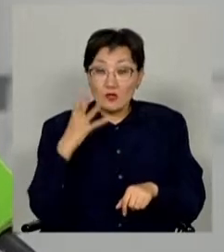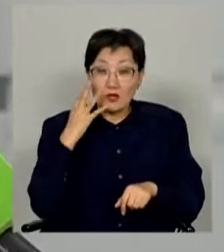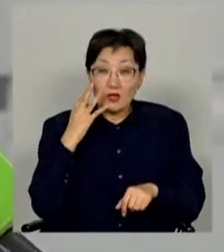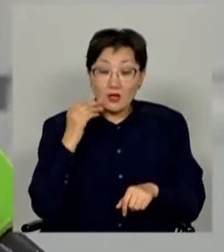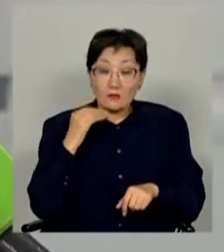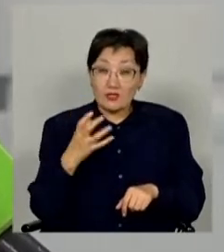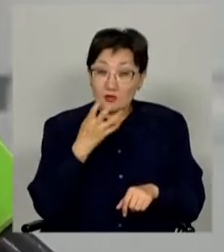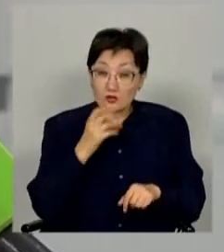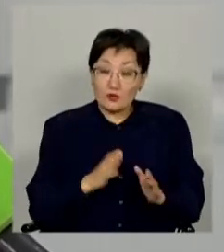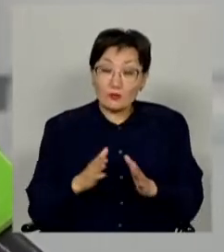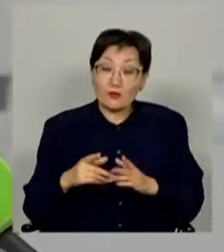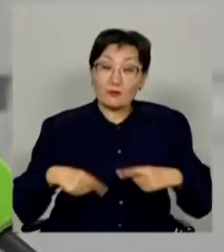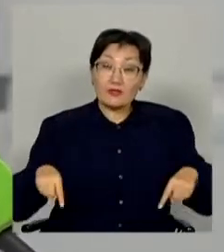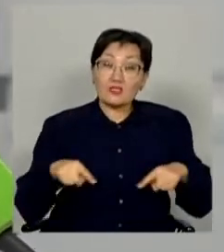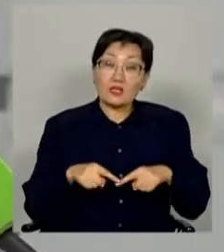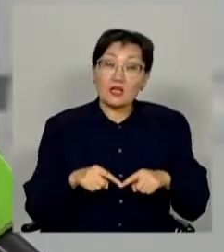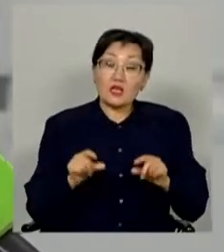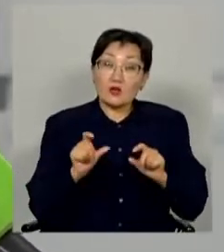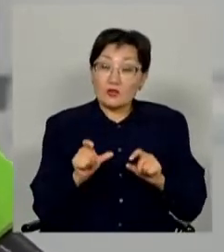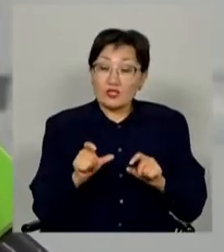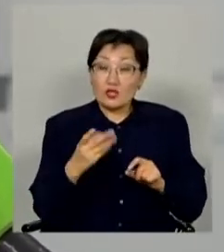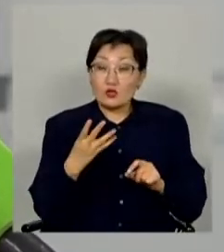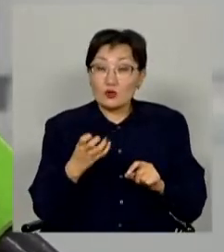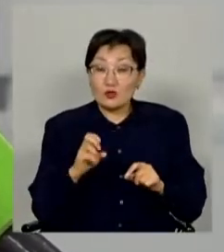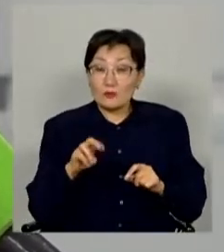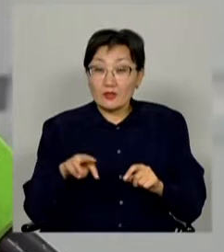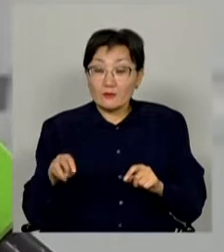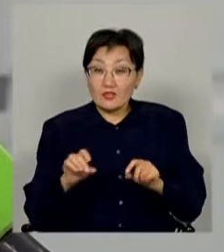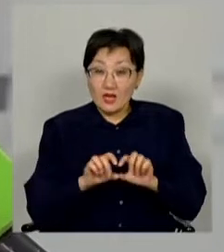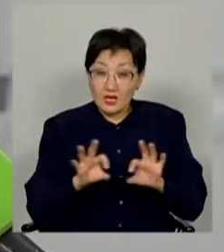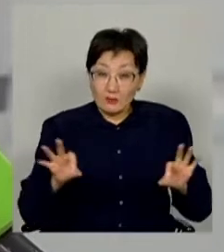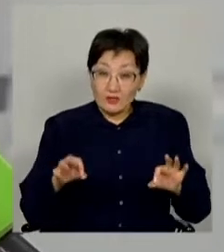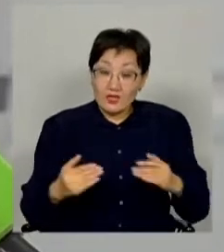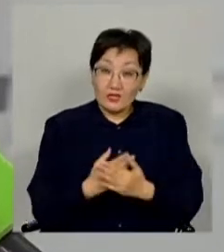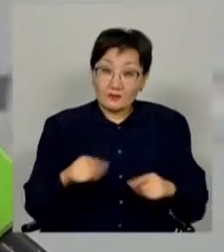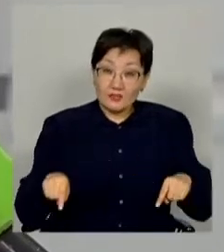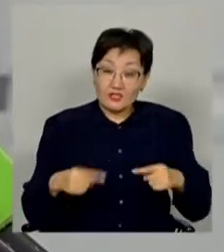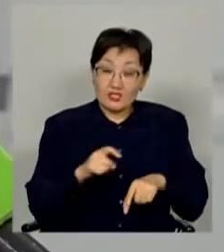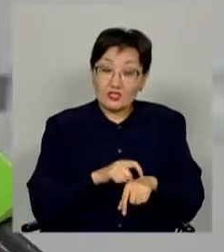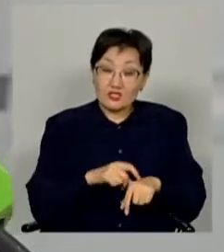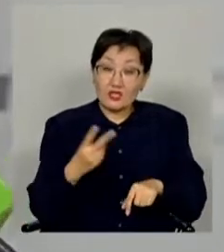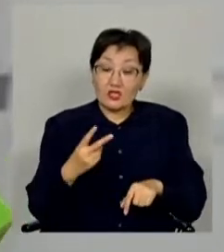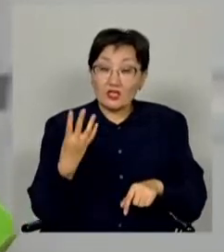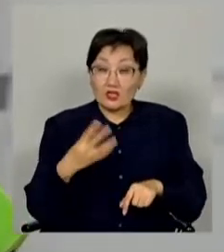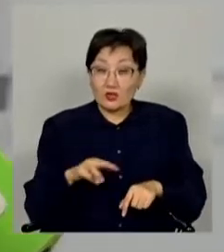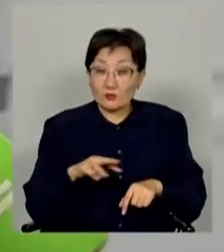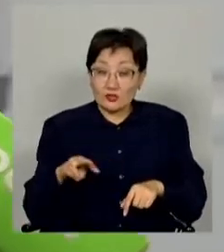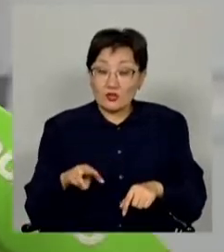жүйесі бригадасымен диаметрі 400 мм-лік құбыр қалпына келтірілді. Сағат 2:40-та